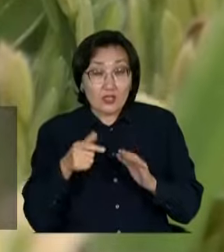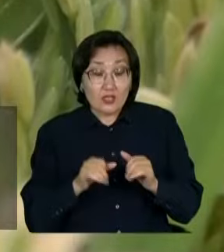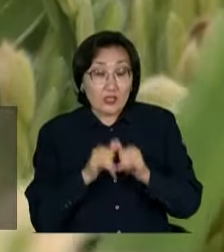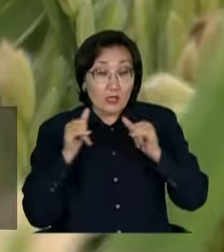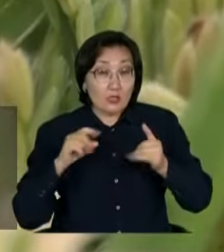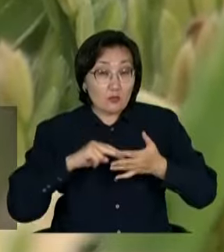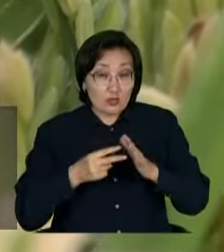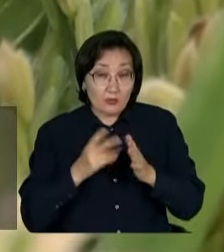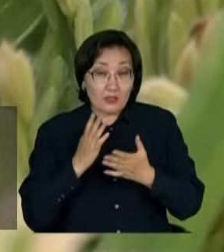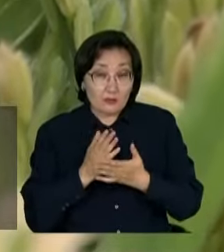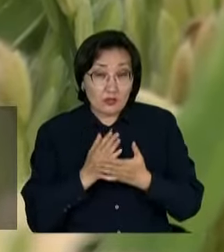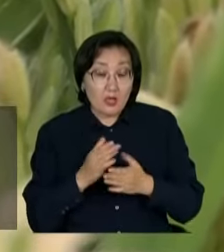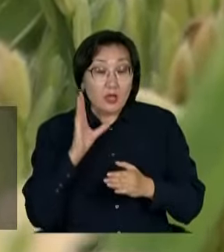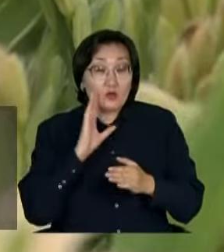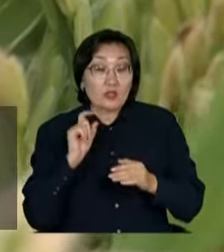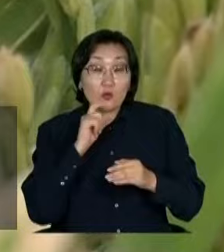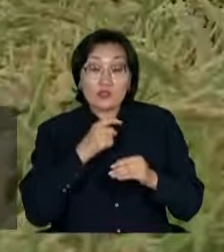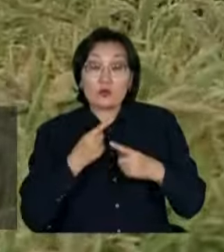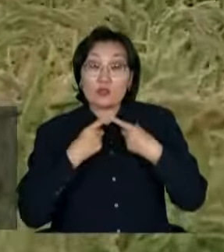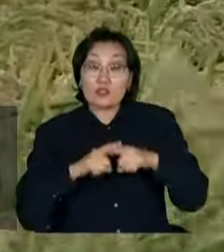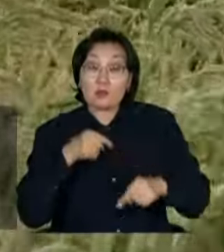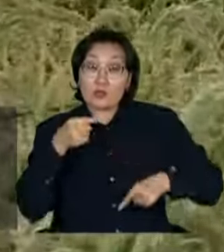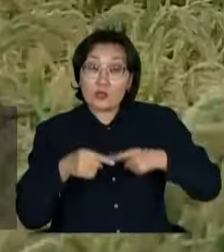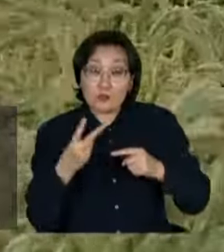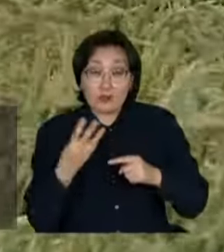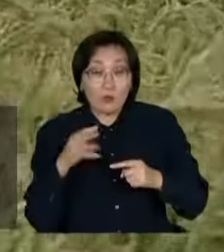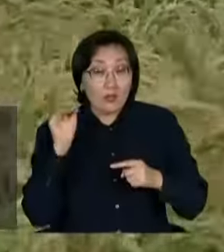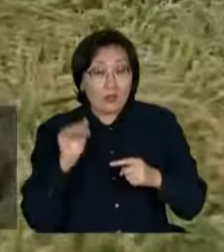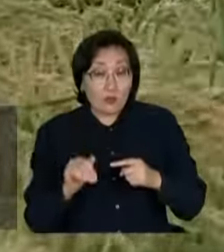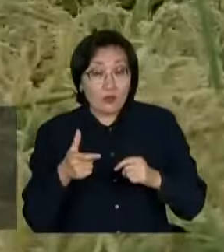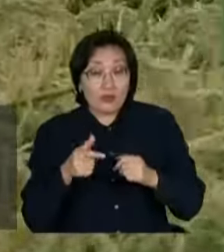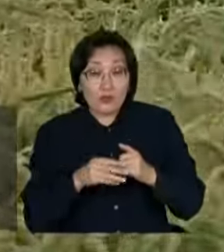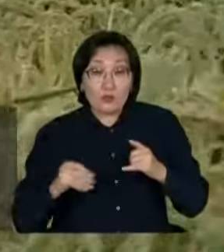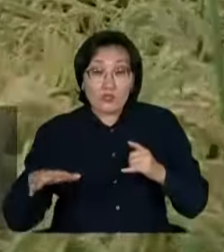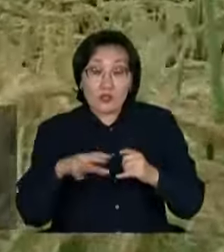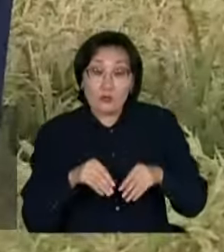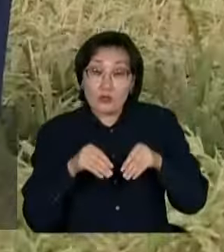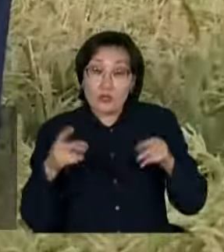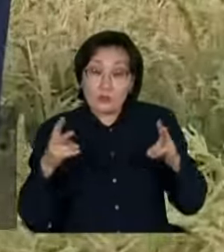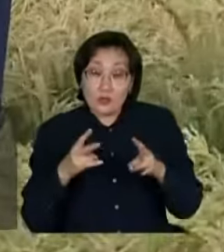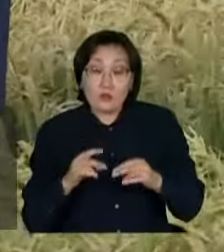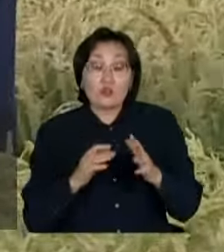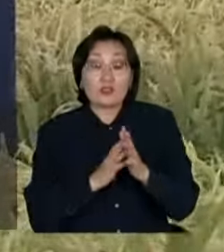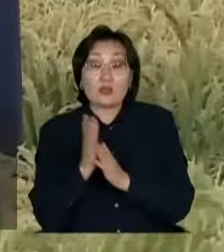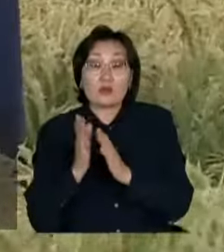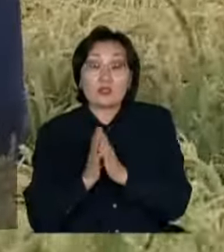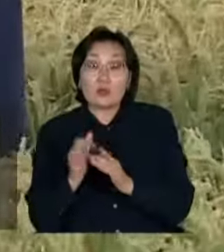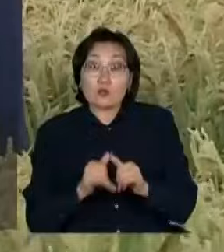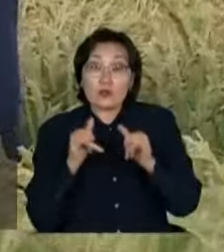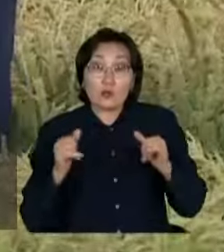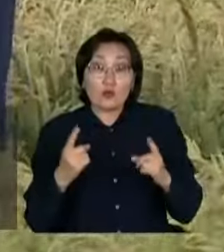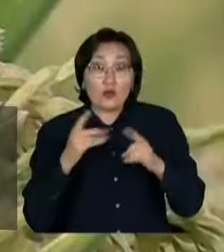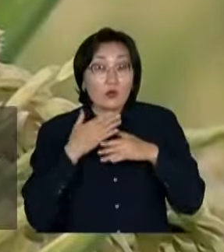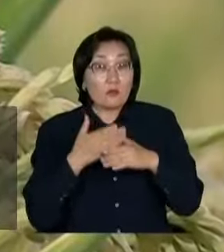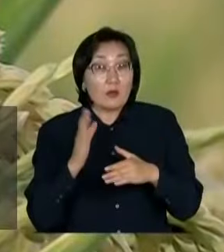деп жоспарланыпты. Ал су үнемдеу технологиясы арқылы 24 мың гектар егіс егілуі керек. Мұның бәрі өнімнің еселеп артуына едәуір